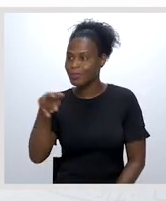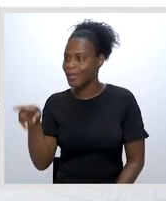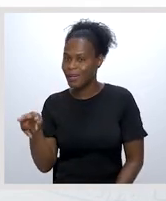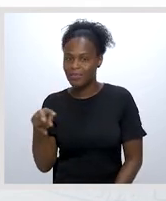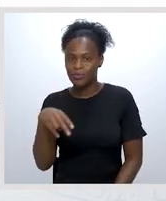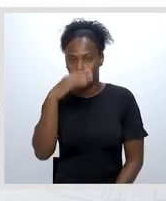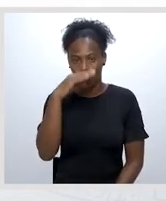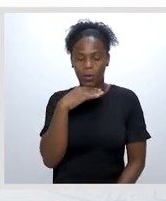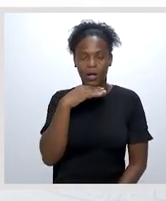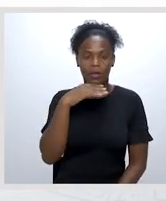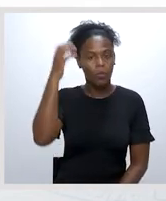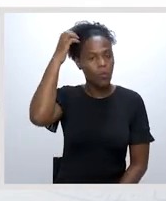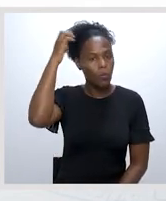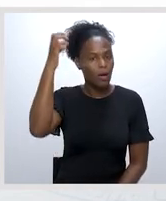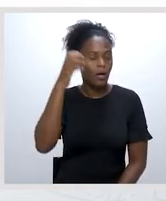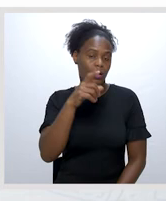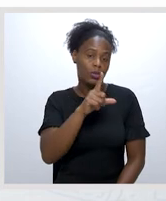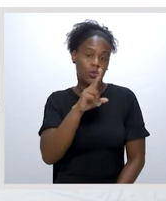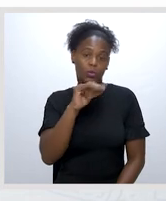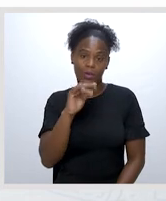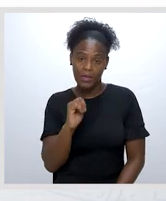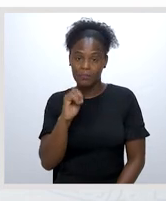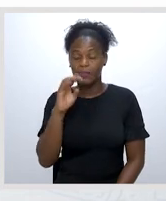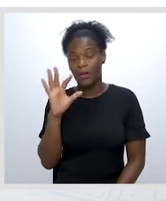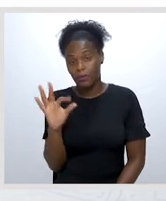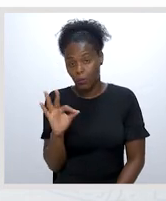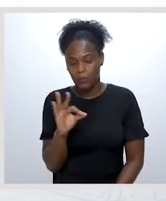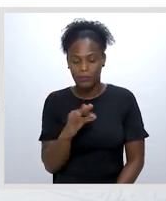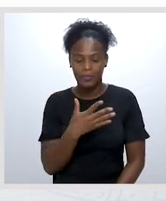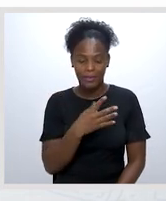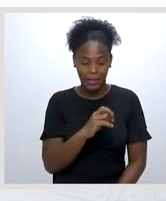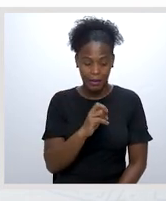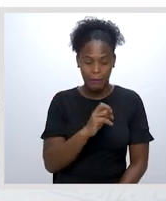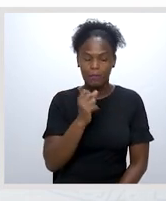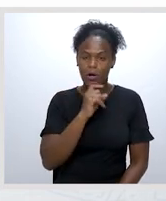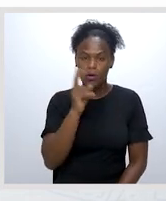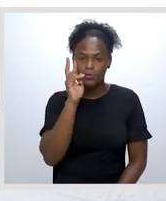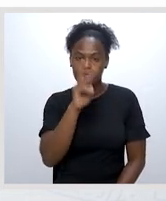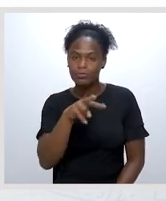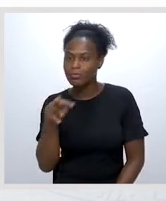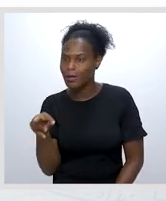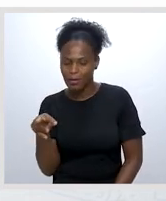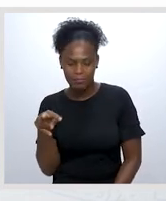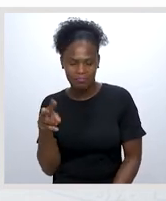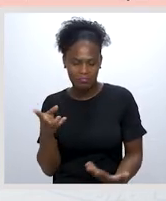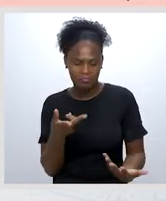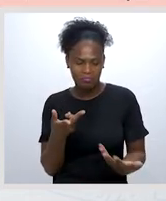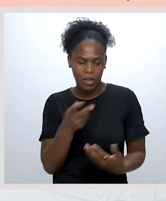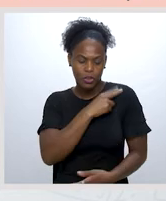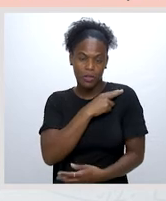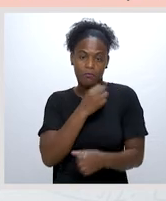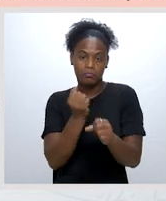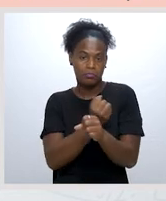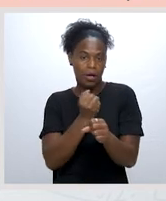Louis XIV. 3. On peut y admirer un chef-d'œuvre de l'architecture romaine. De